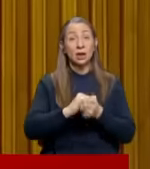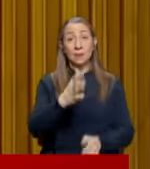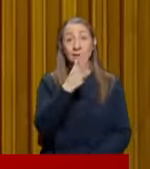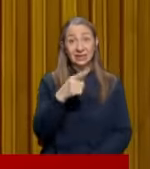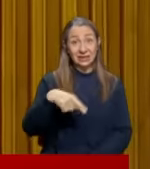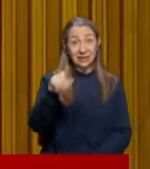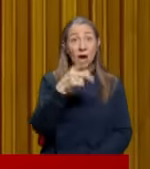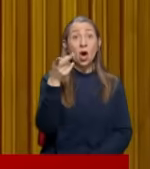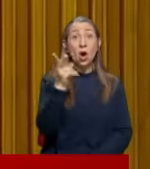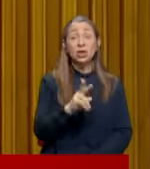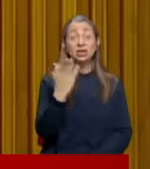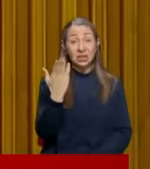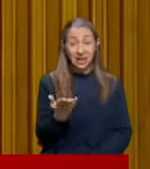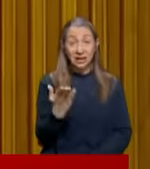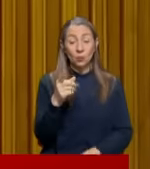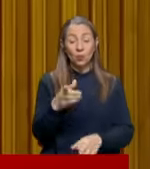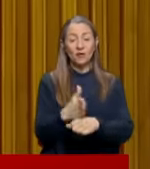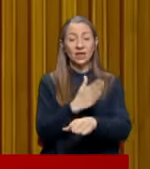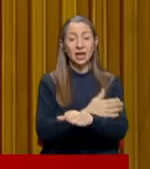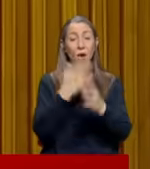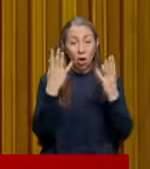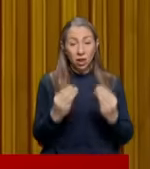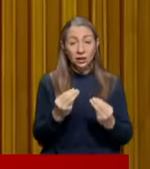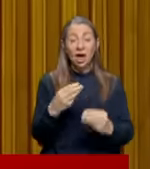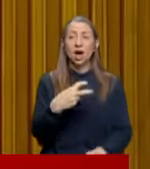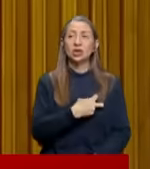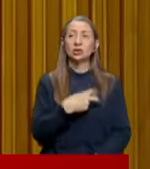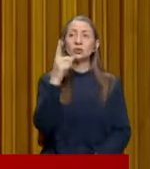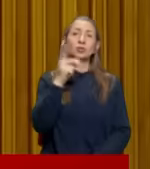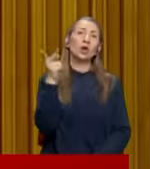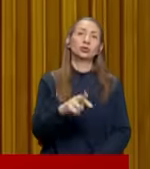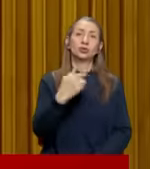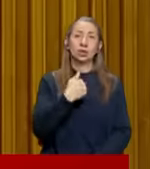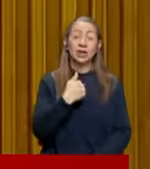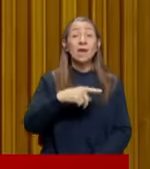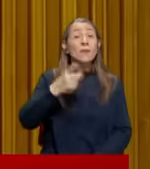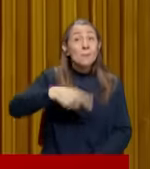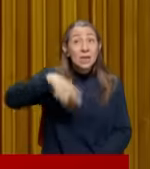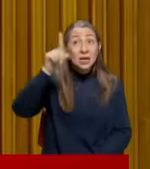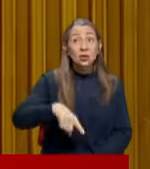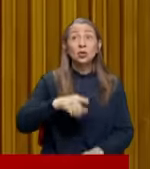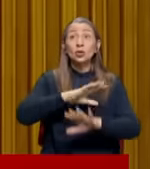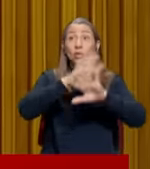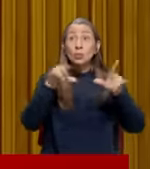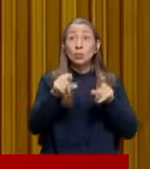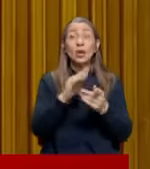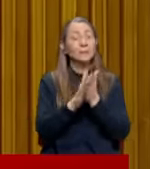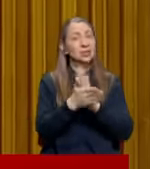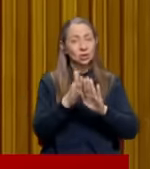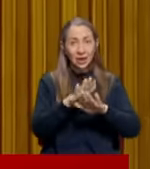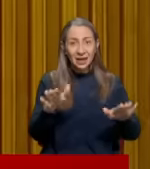ki öleceksek bu vatana olan aşkımızdan öleceğiz. Ve bir gün tüm bunlar